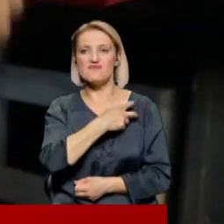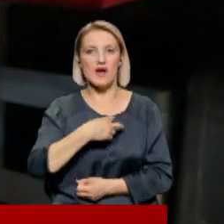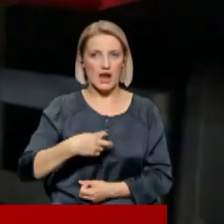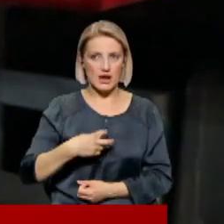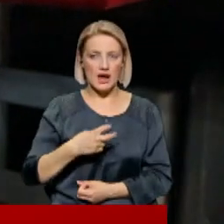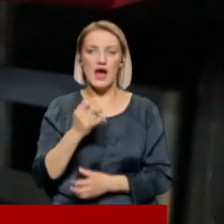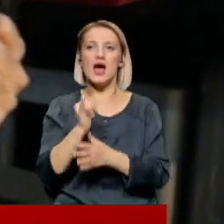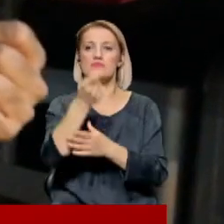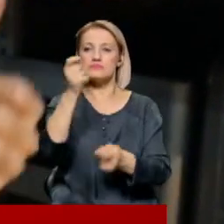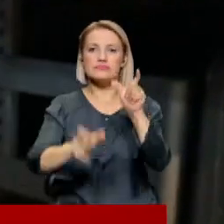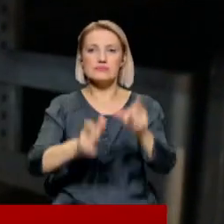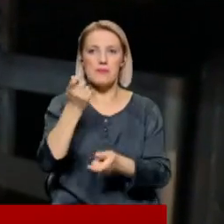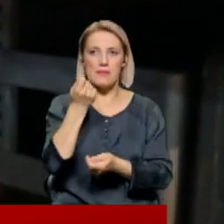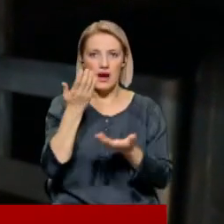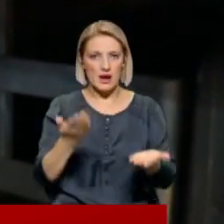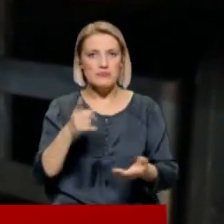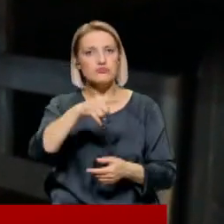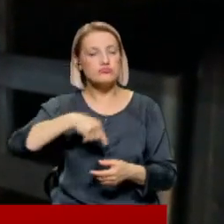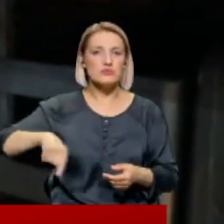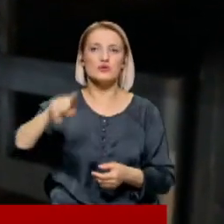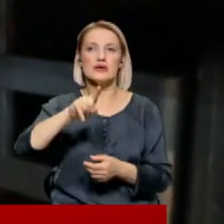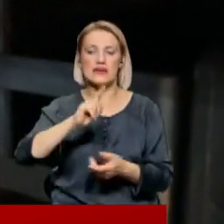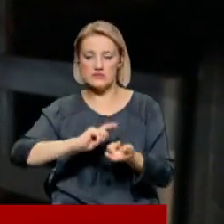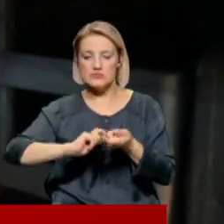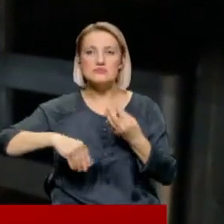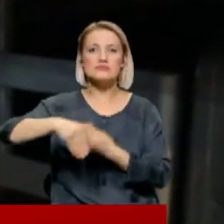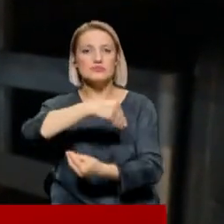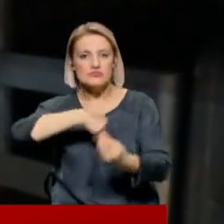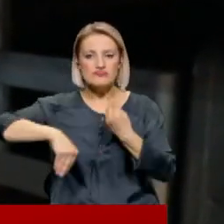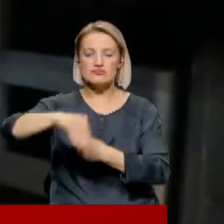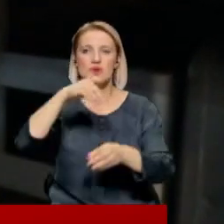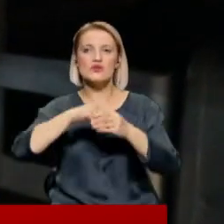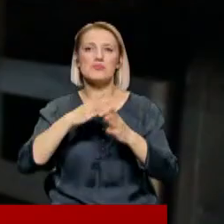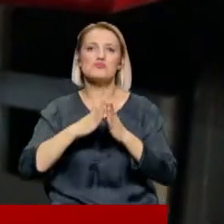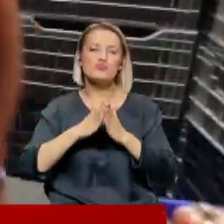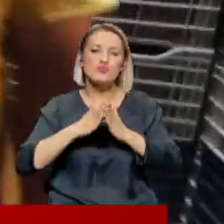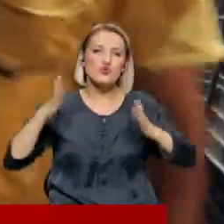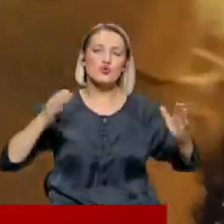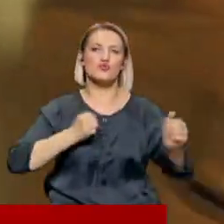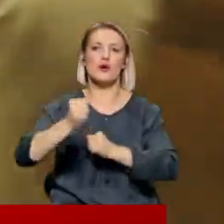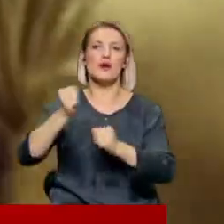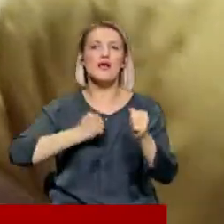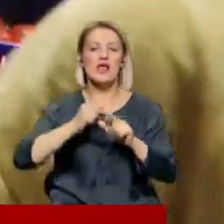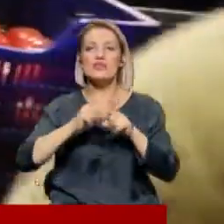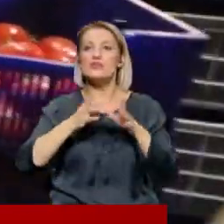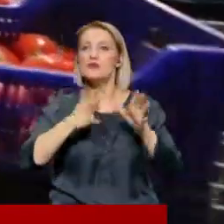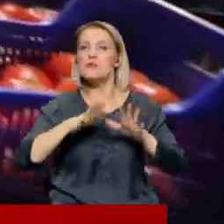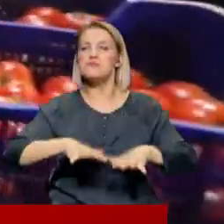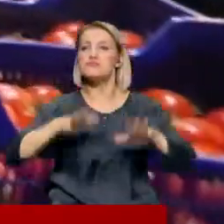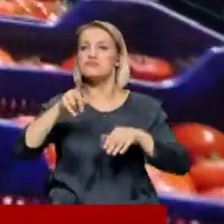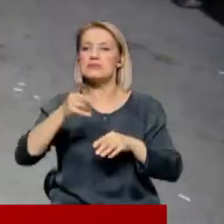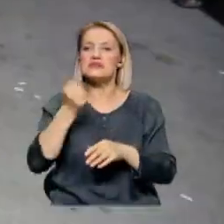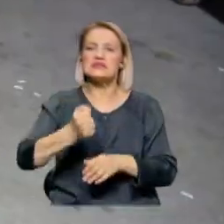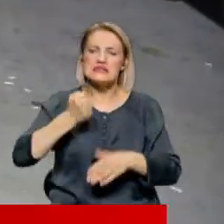vergiler, eleman parası. Yani bunları çevirebilmek için çok büyük bir mücadele var. Haldeki büyük mücadele